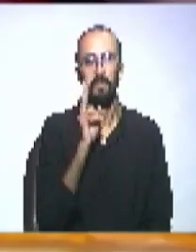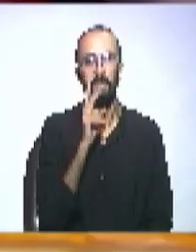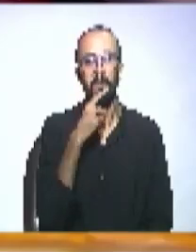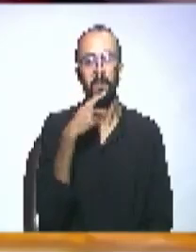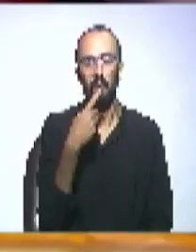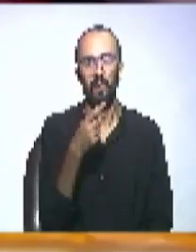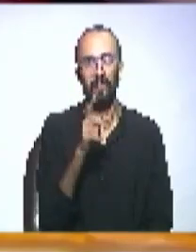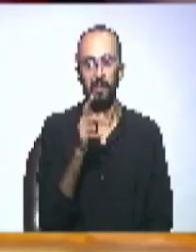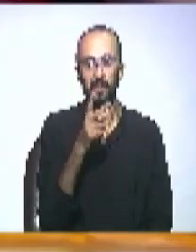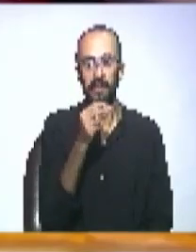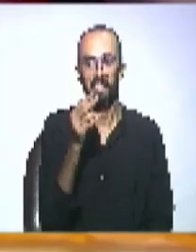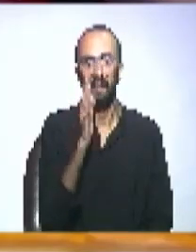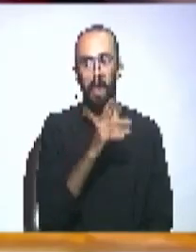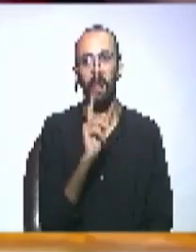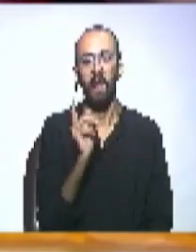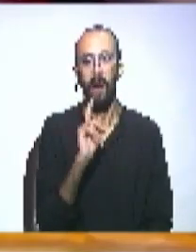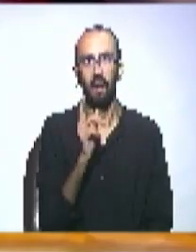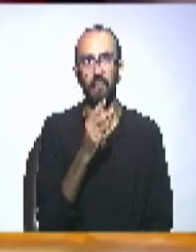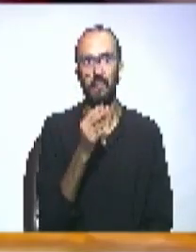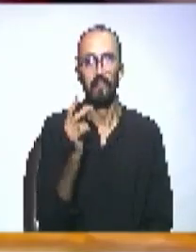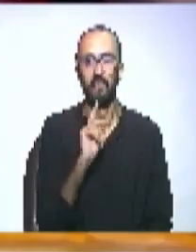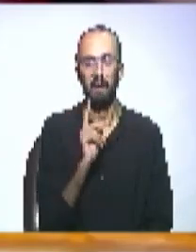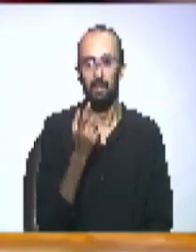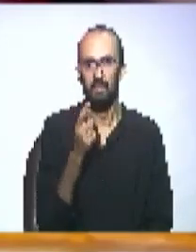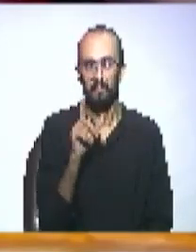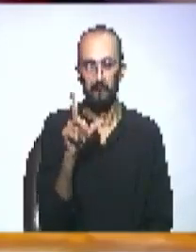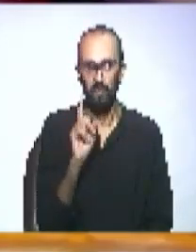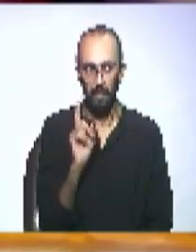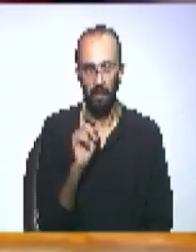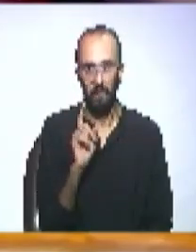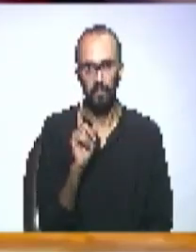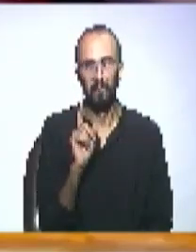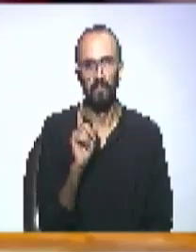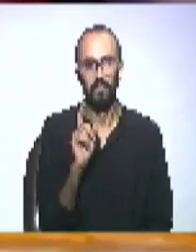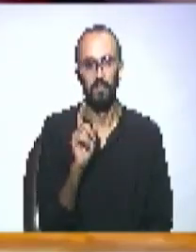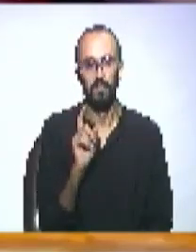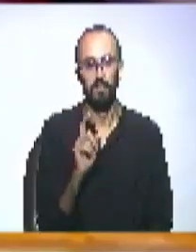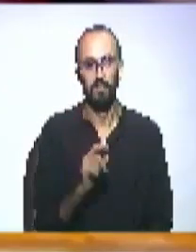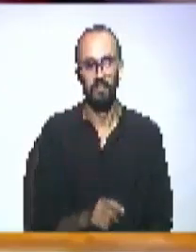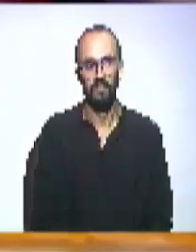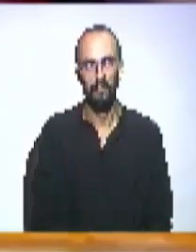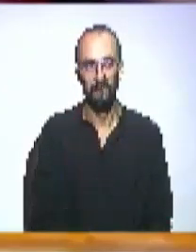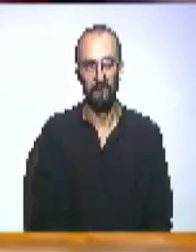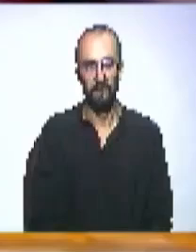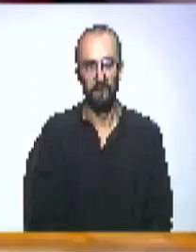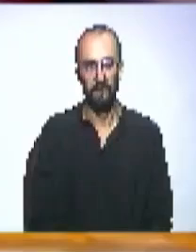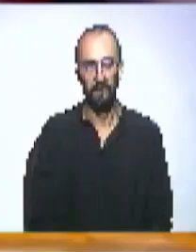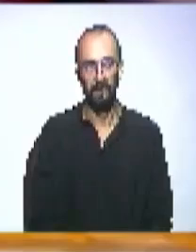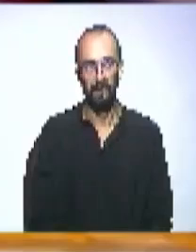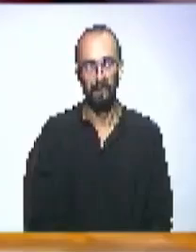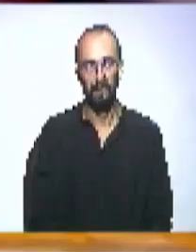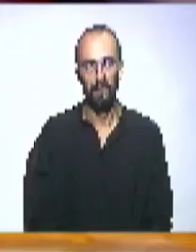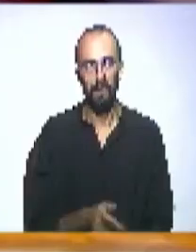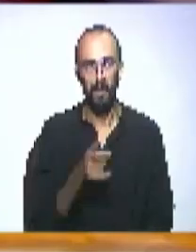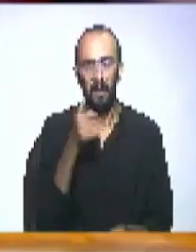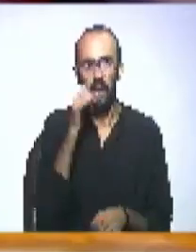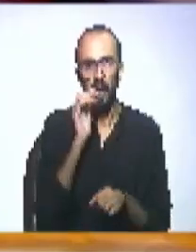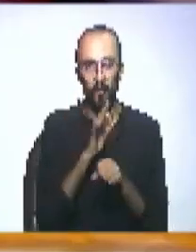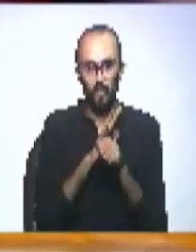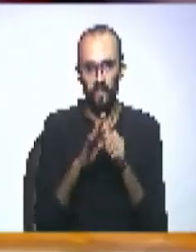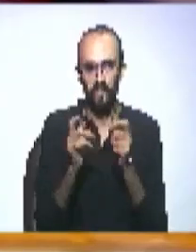بتقعدش كتير في الثلاجه، ولا ده مش صح؟ ايه ده يا فندم بقى؟ بالنسبه للانشون